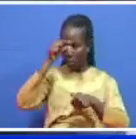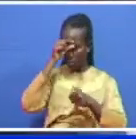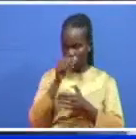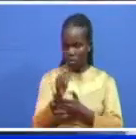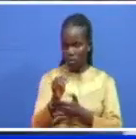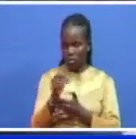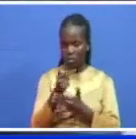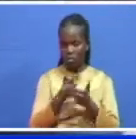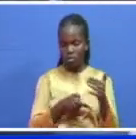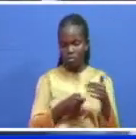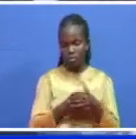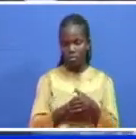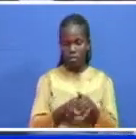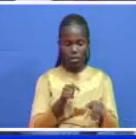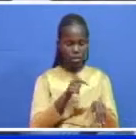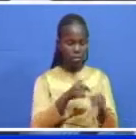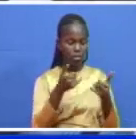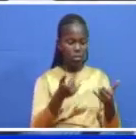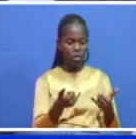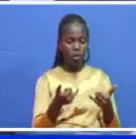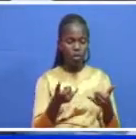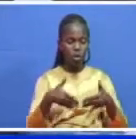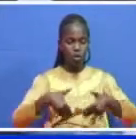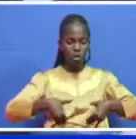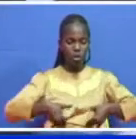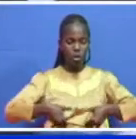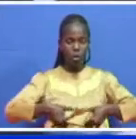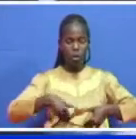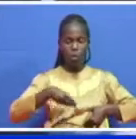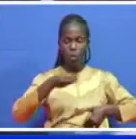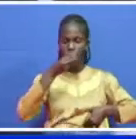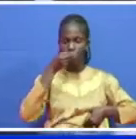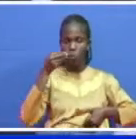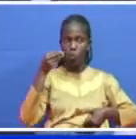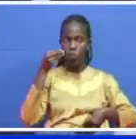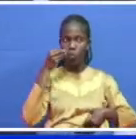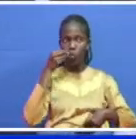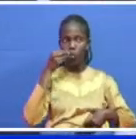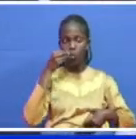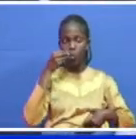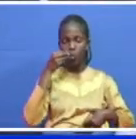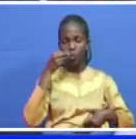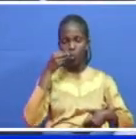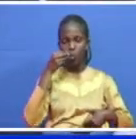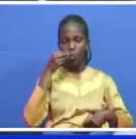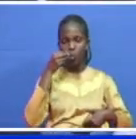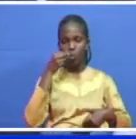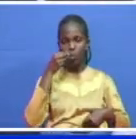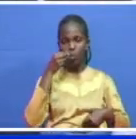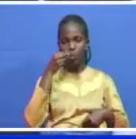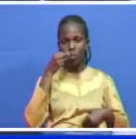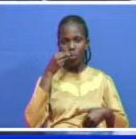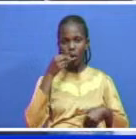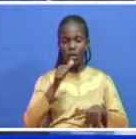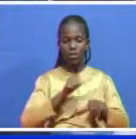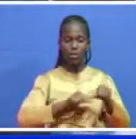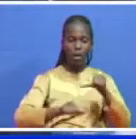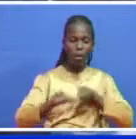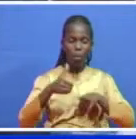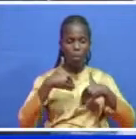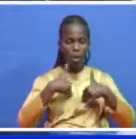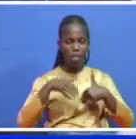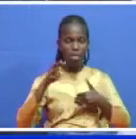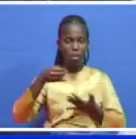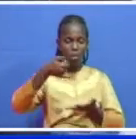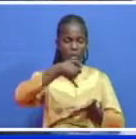wa churches ni kana vinda ino wa mwika mitu meku misini. Tuithena events. Kano activities, let's see many